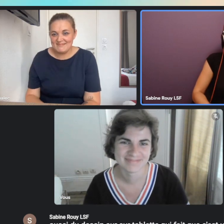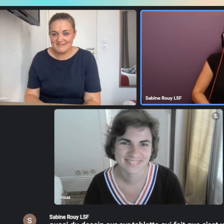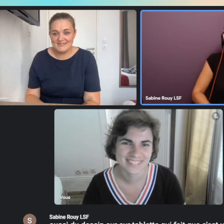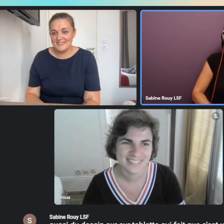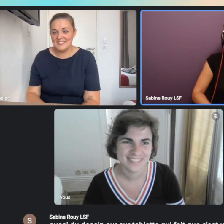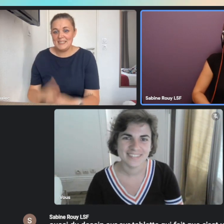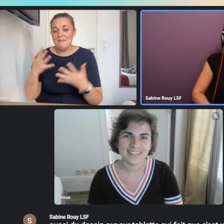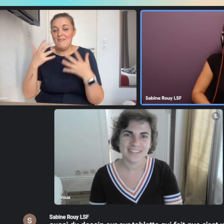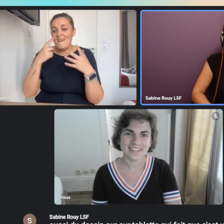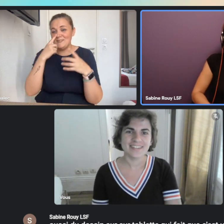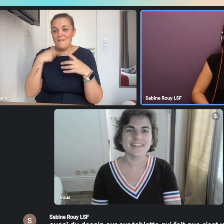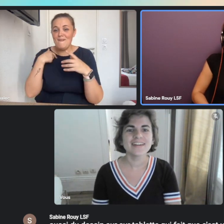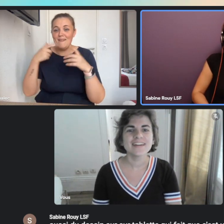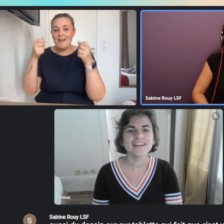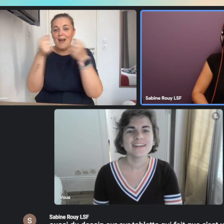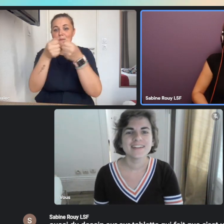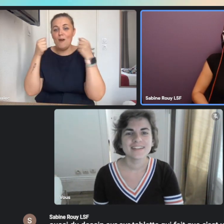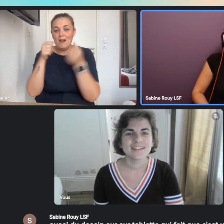bah, oui.